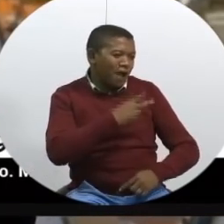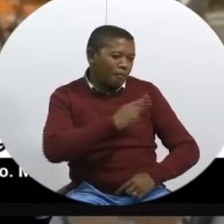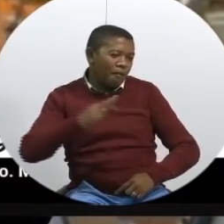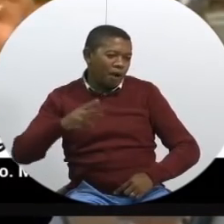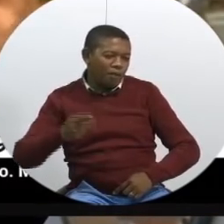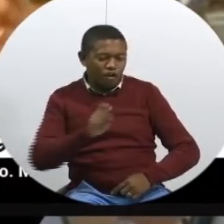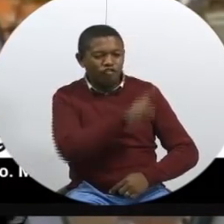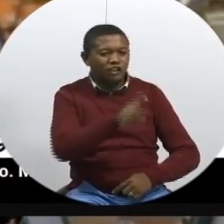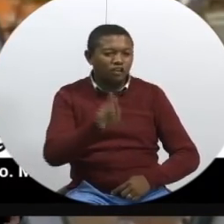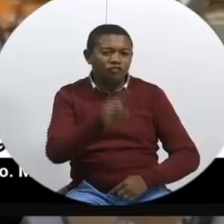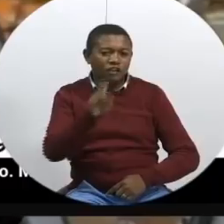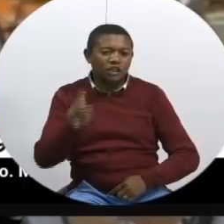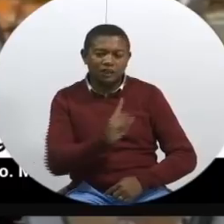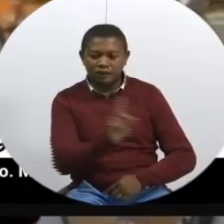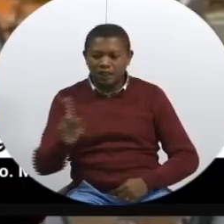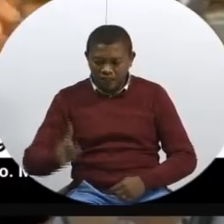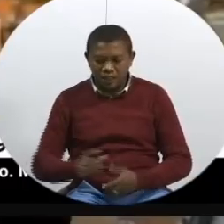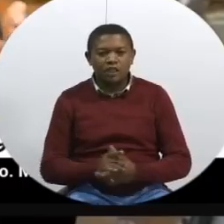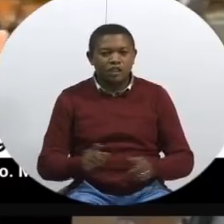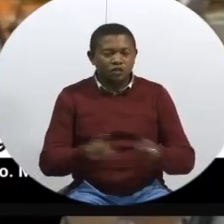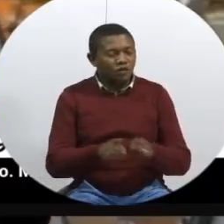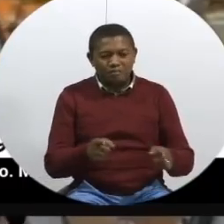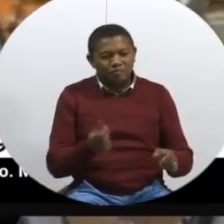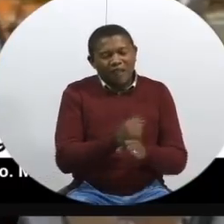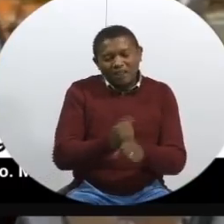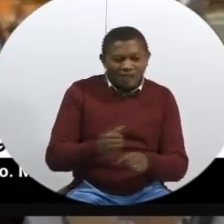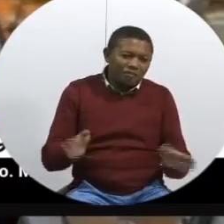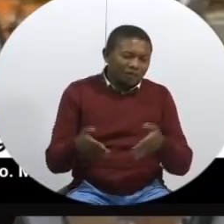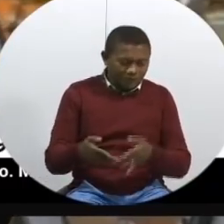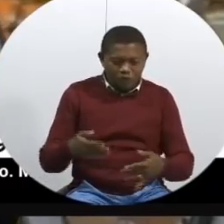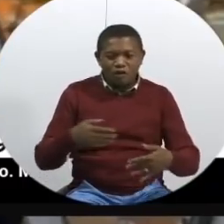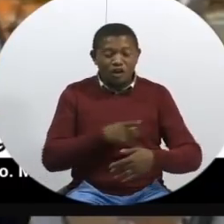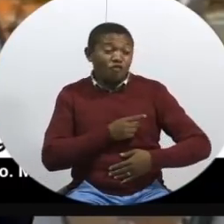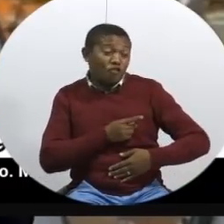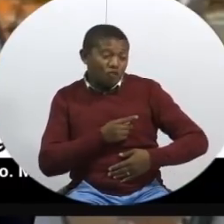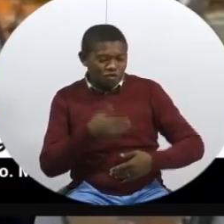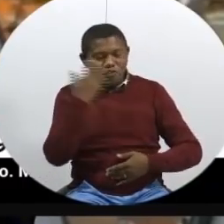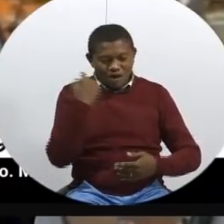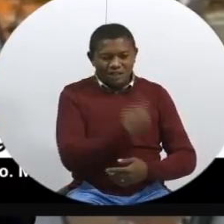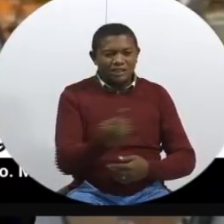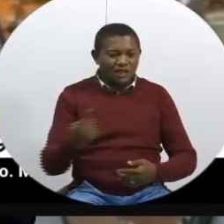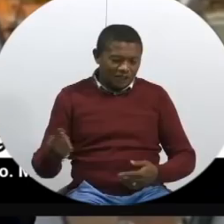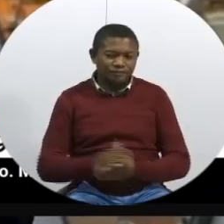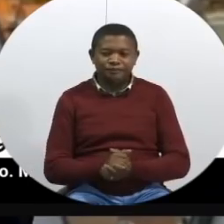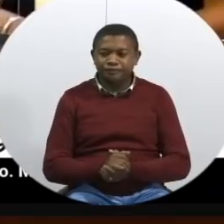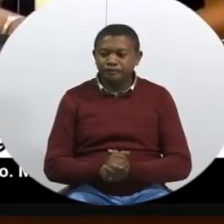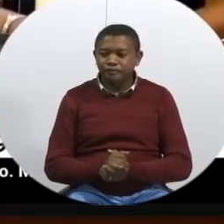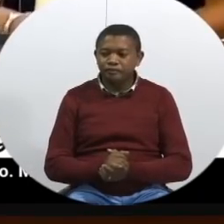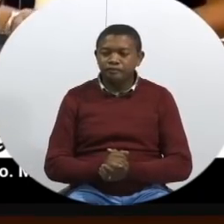zay manitikitika na mampiaia na mampitaitaina ny vahoaka malagasy a tsy vakivoly